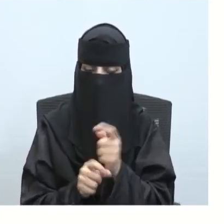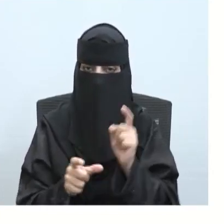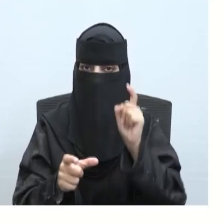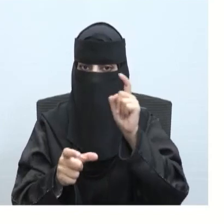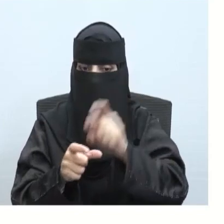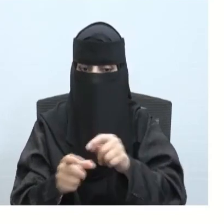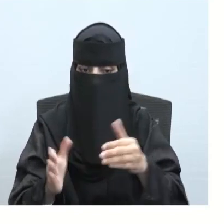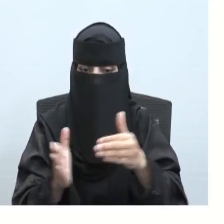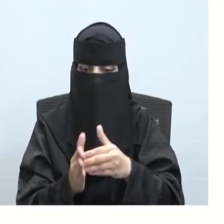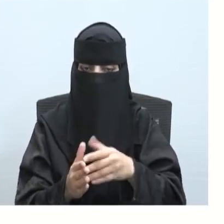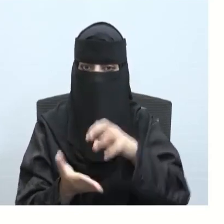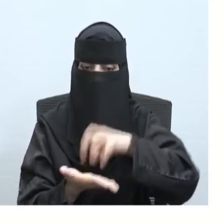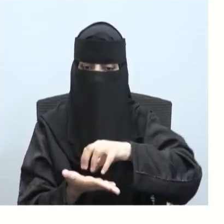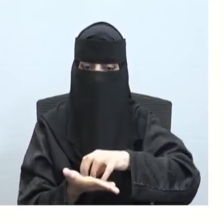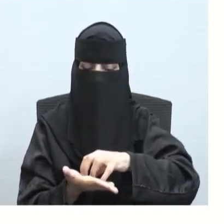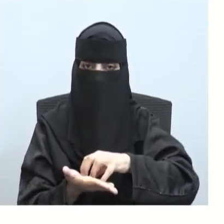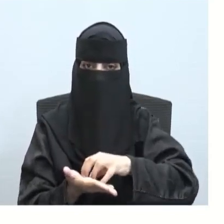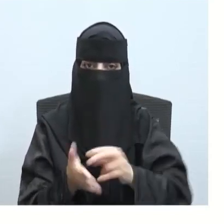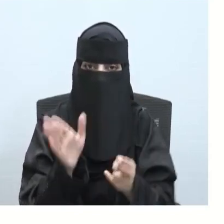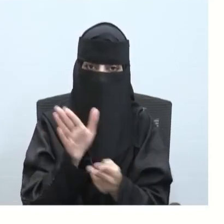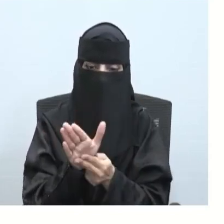إلى نطاق منطقة الشحن.